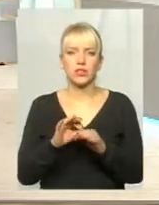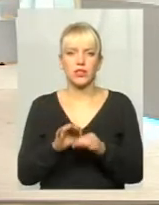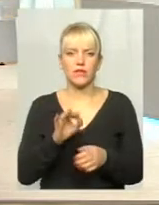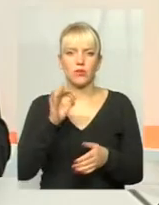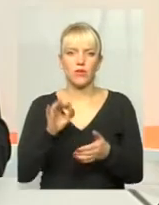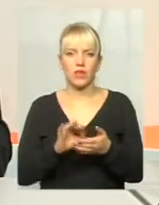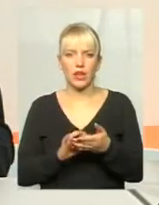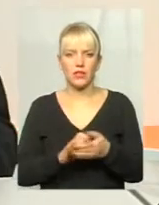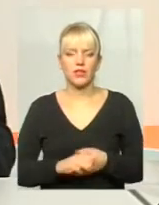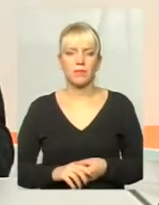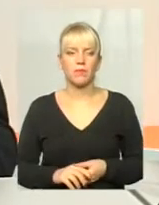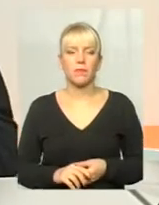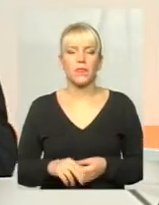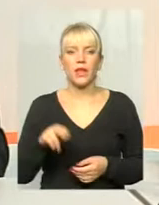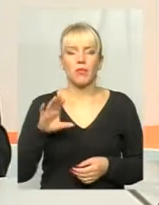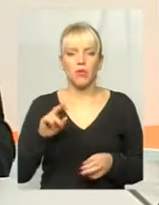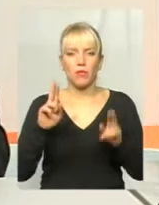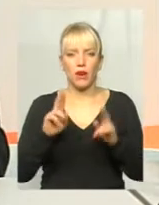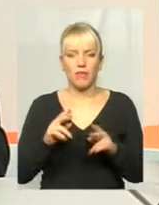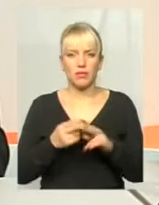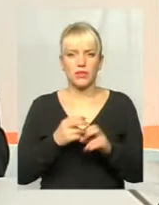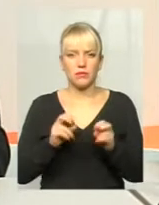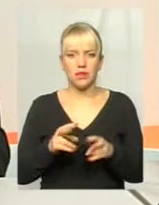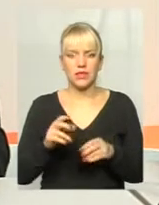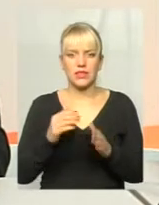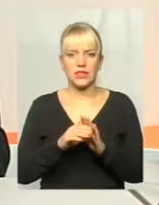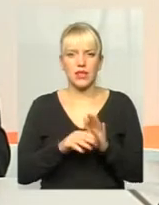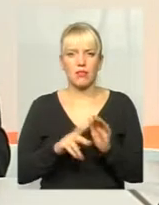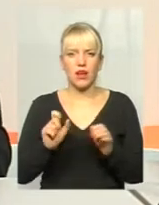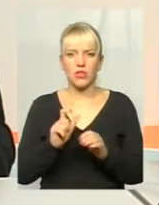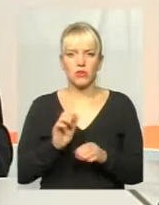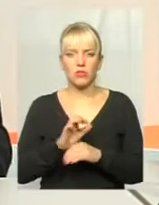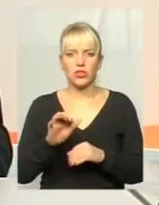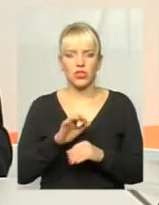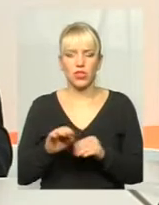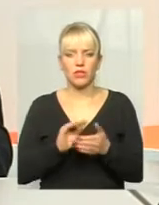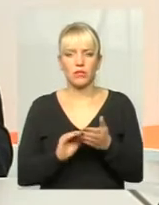Сам по правилах безпеки системи газопостачання написано яким чином?